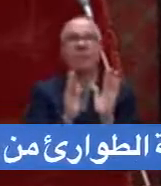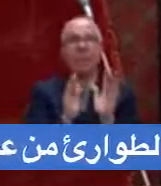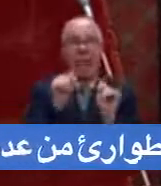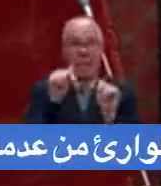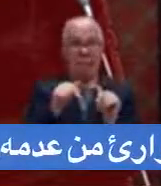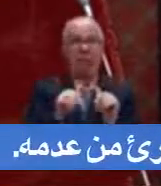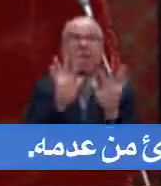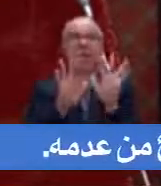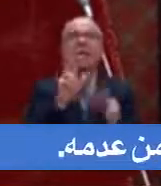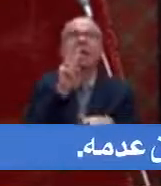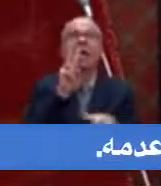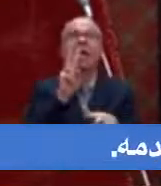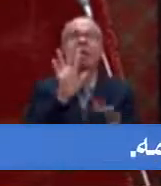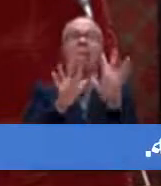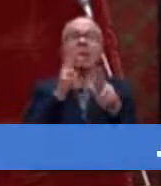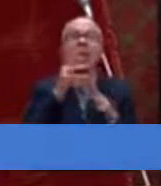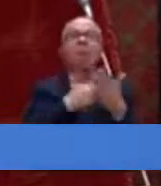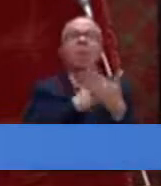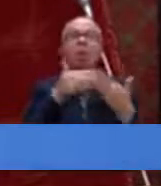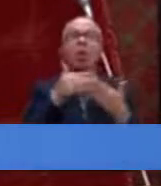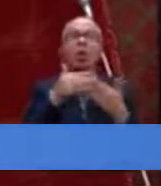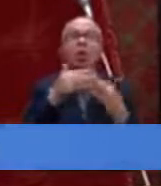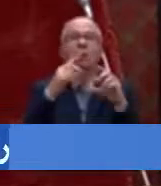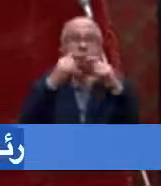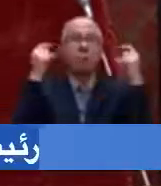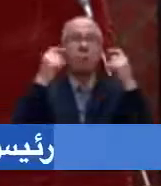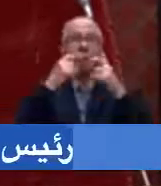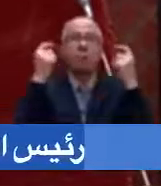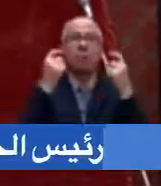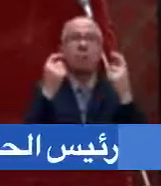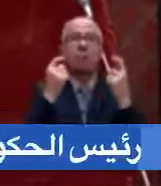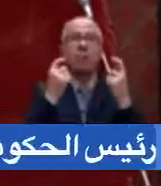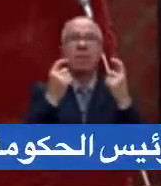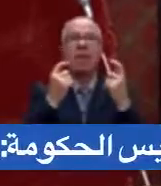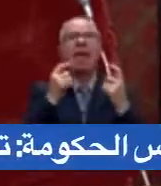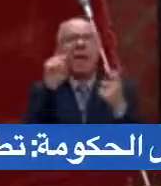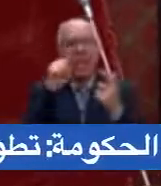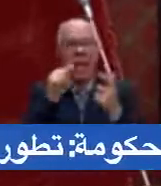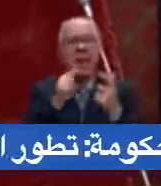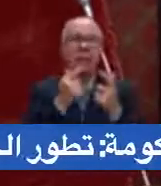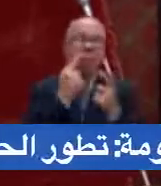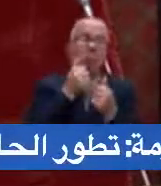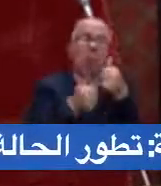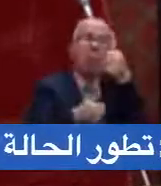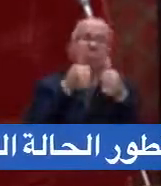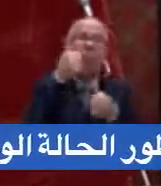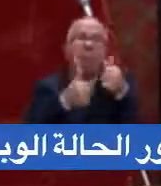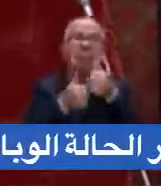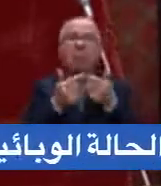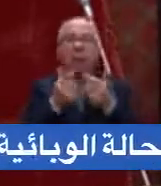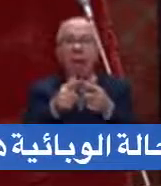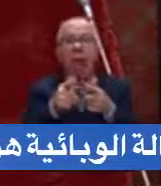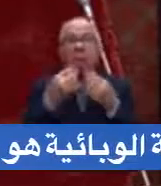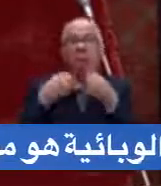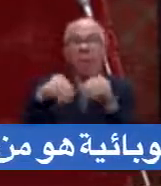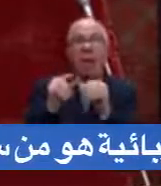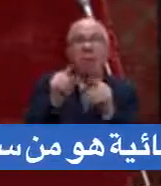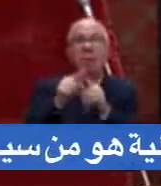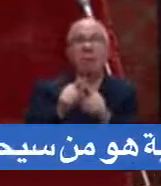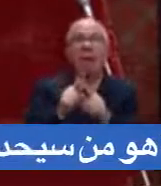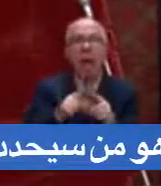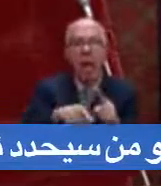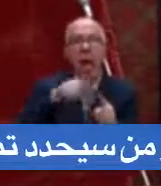13 مليون كمامه. طبيعي، شوف كاين امور ما كنتحكموش فيها، كتخرج كنمشي اول مره النهار بعدها فاش صدر القرار